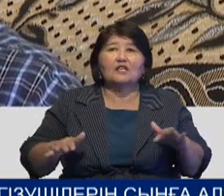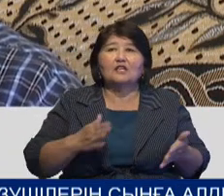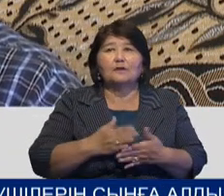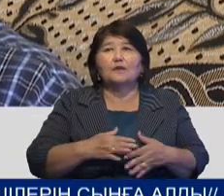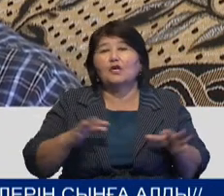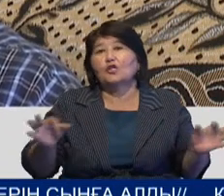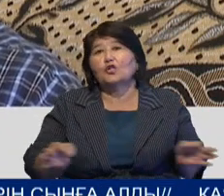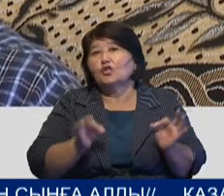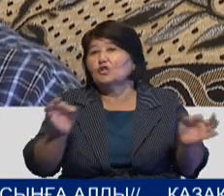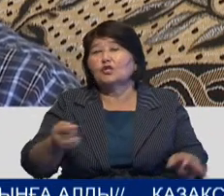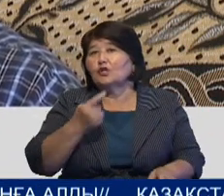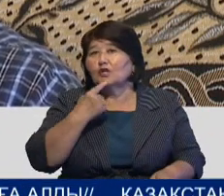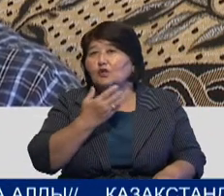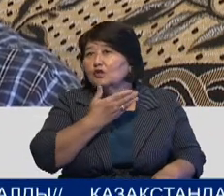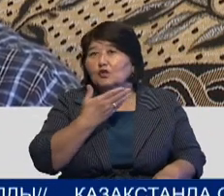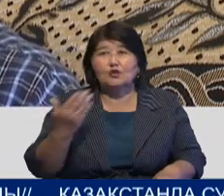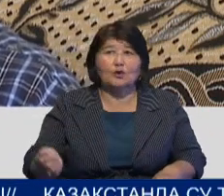Еш қиыншылық жоқ, еш не